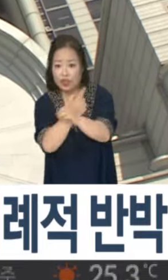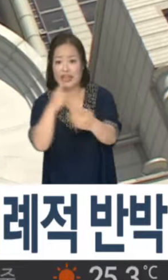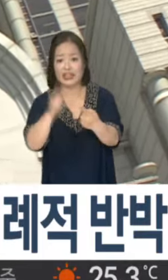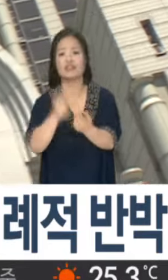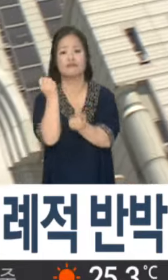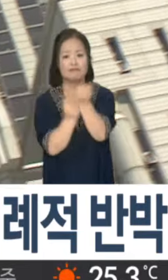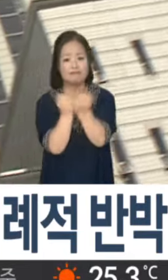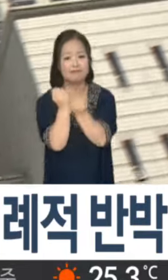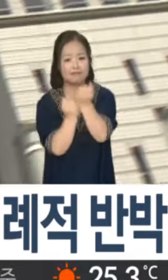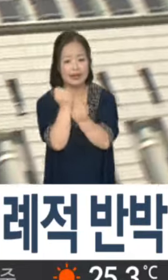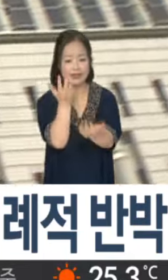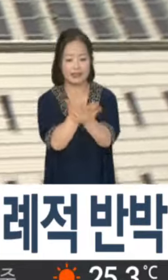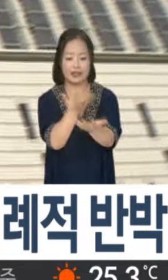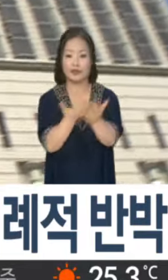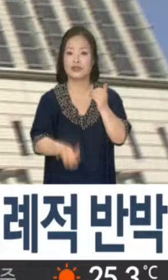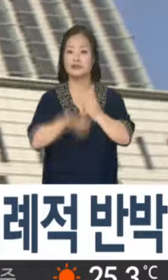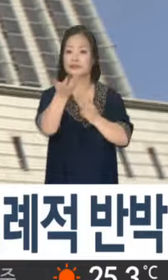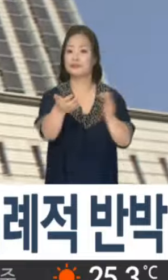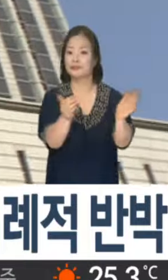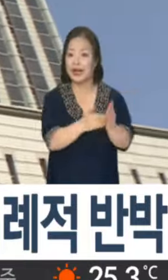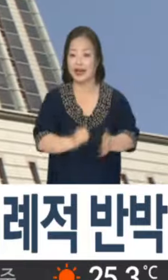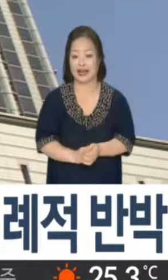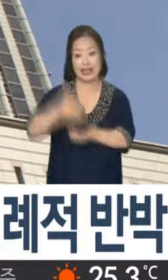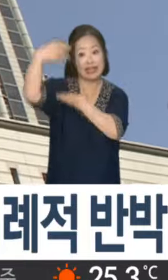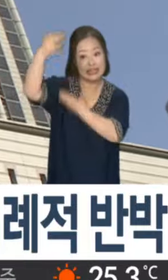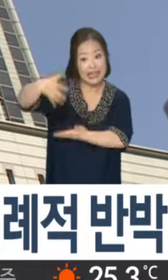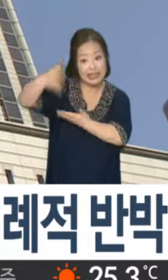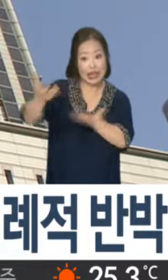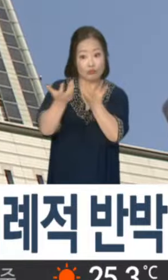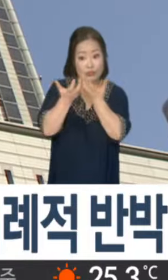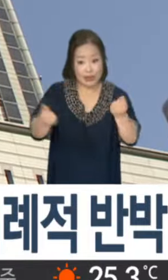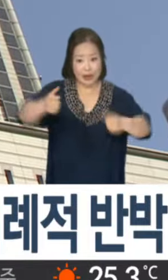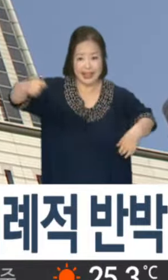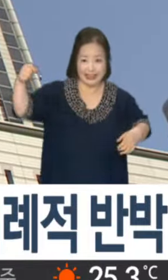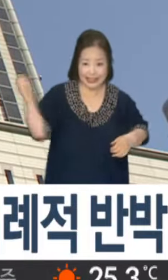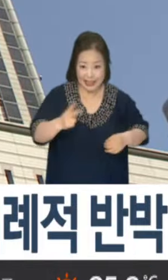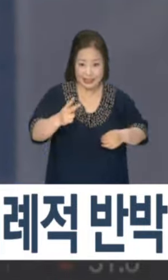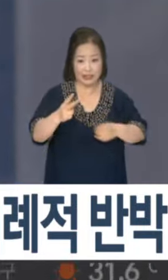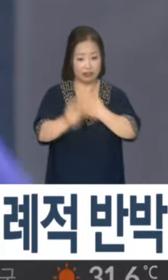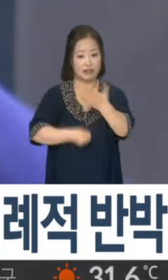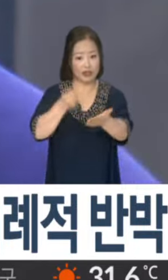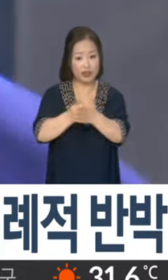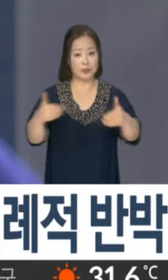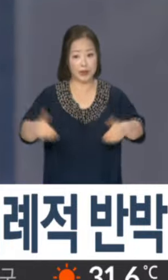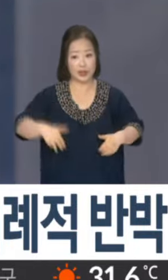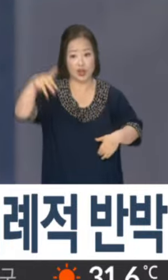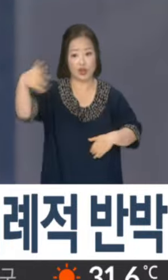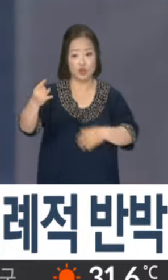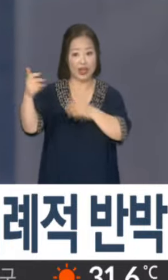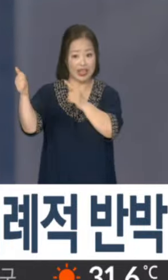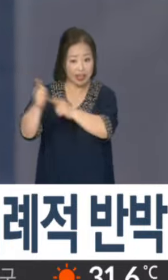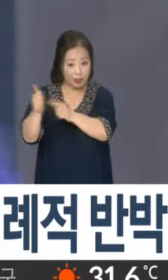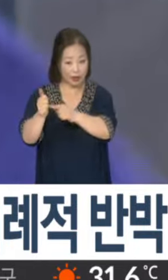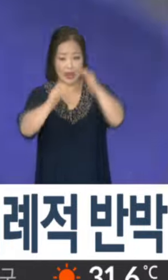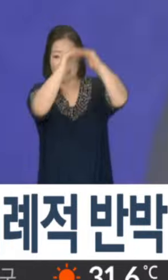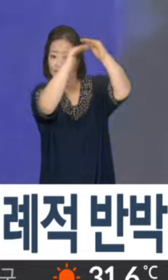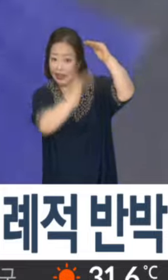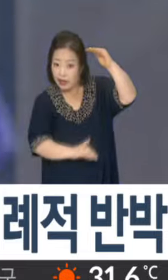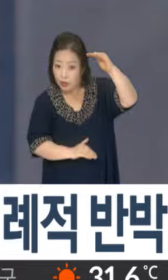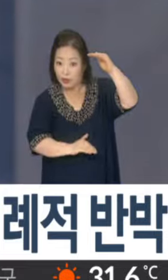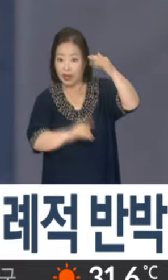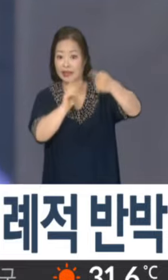설명하는 자료를 냈습니다 재산분할도 다시 판단해야 한다는 최태원 회장측 주장을 반박하고 나선